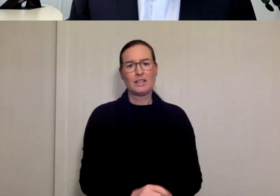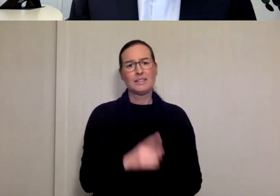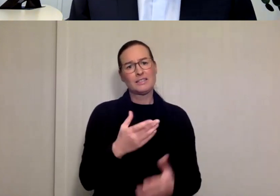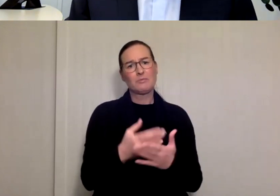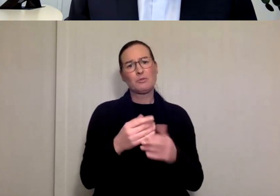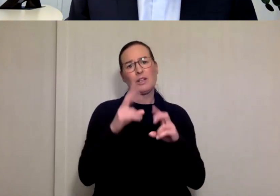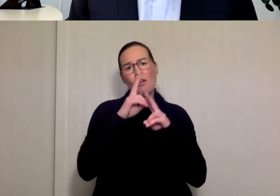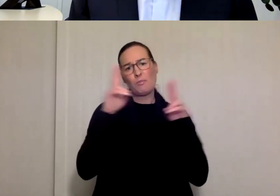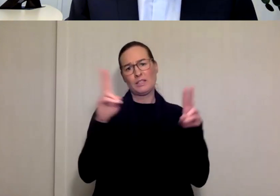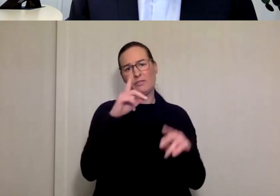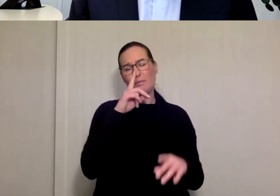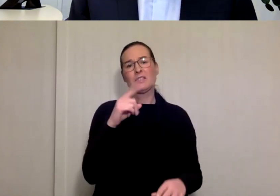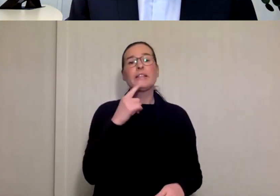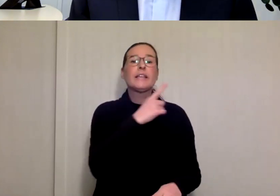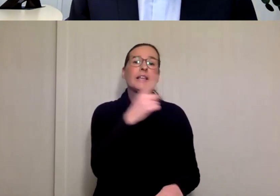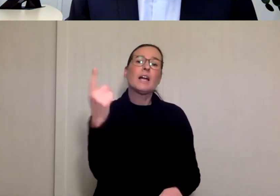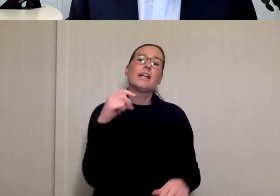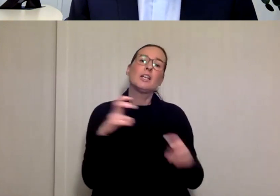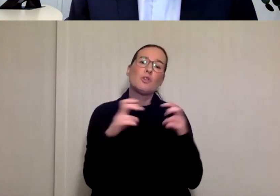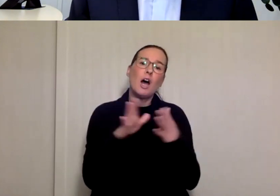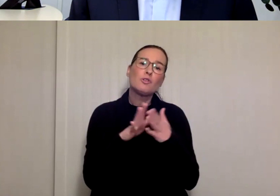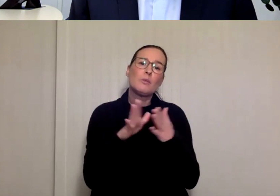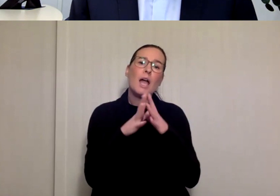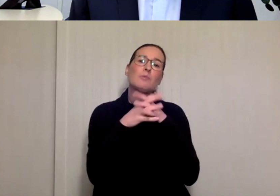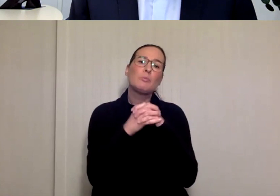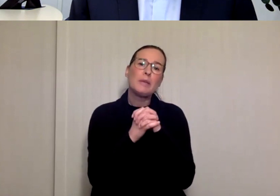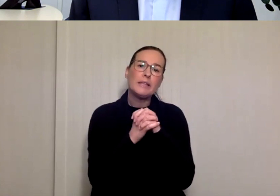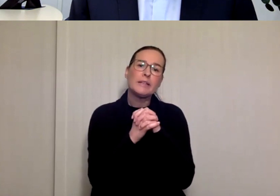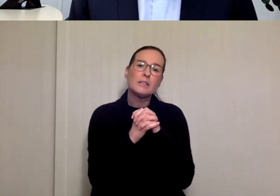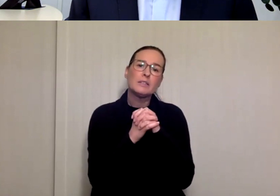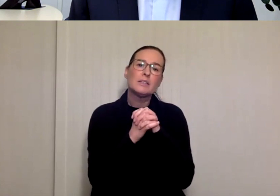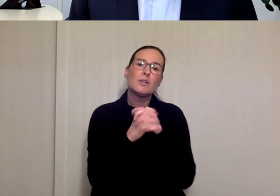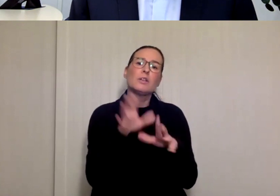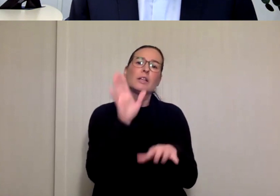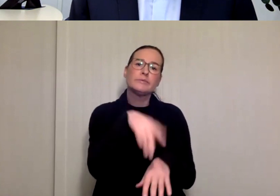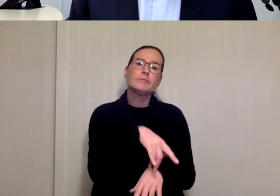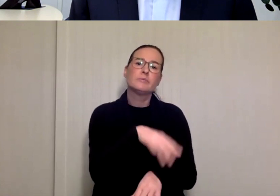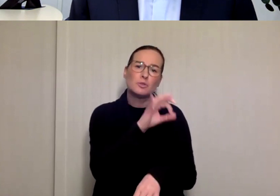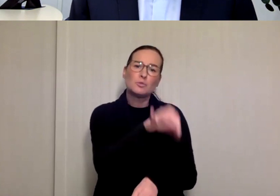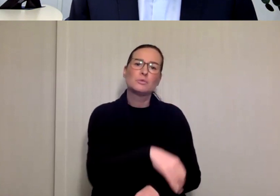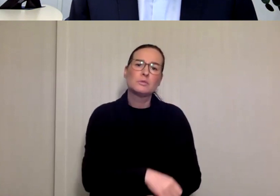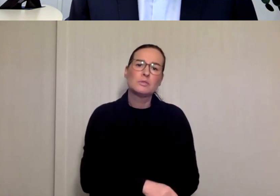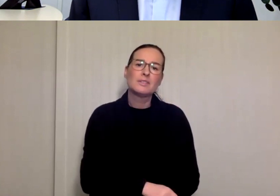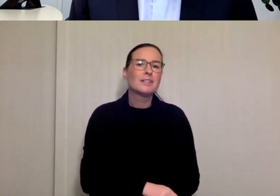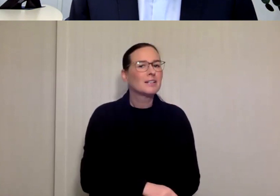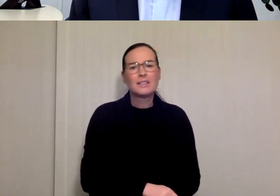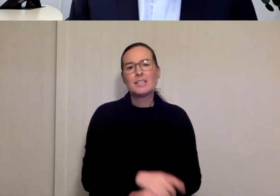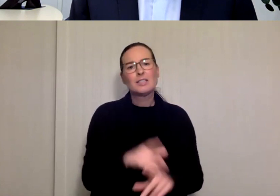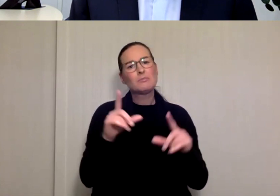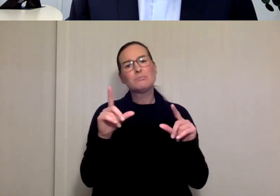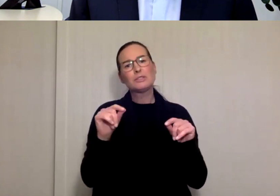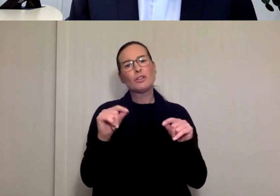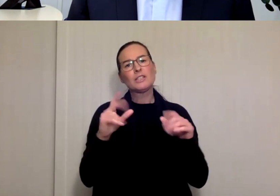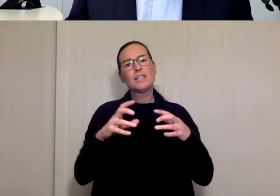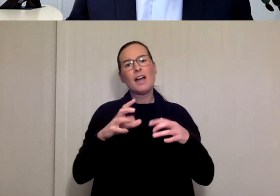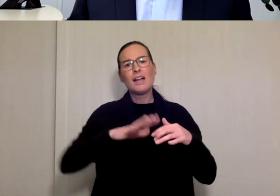gut. Sondern genau da an dieser Stelle auch zu sagen, was bedeutet es denn, dass wir in einer Gemeinschaft groß geworden sind, in der wir nach wie